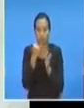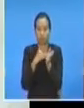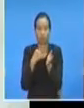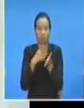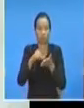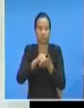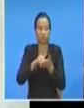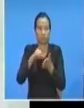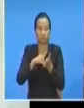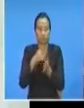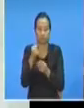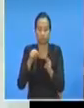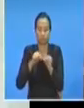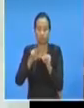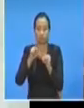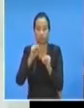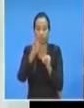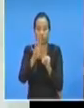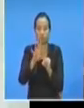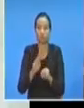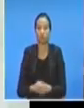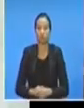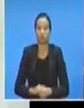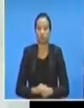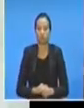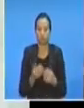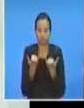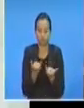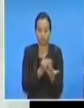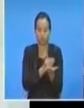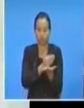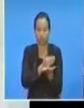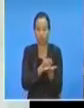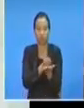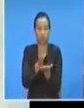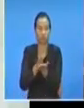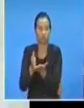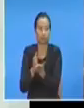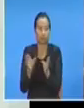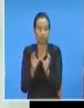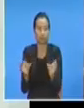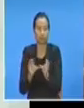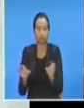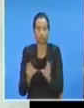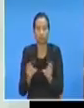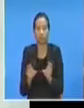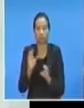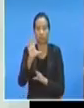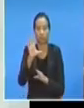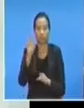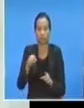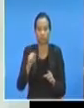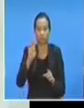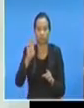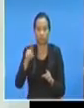า34แต่แขนงเป็น5มาตราก็คือ34ทับ1ทับ2ทับ3ทับ4และทับ